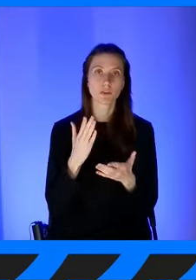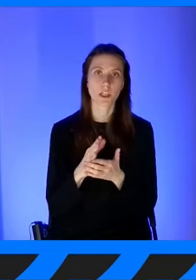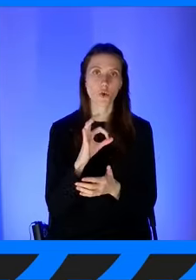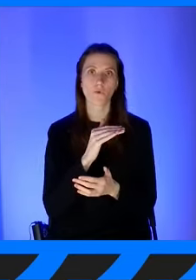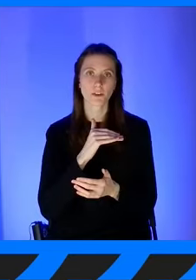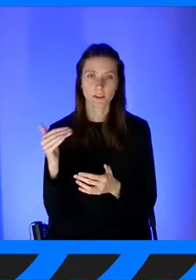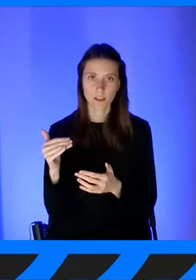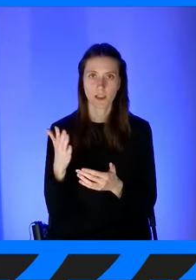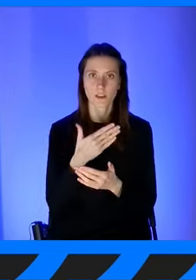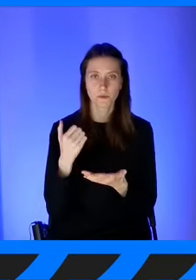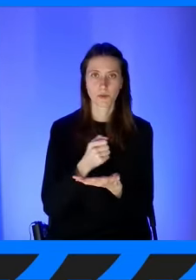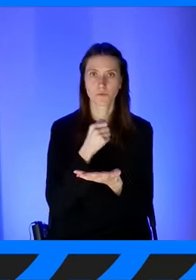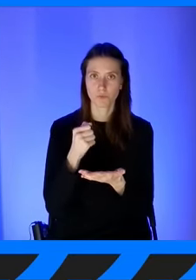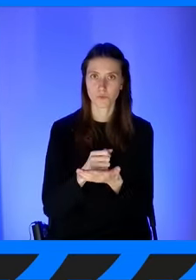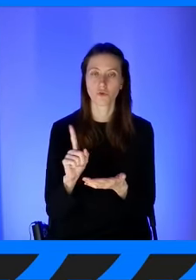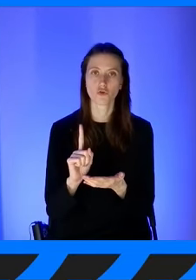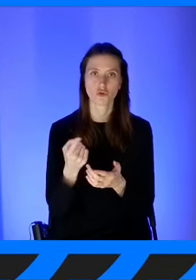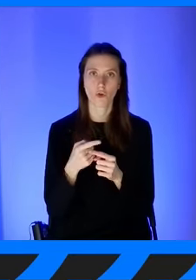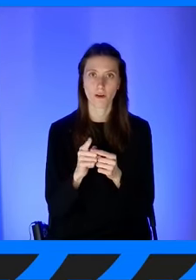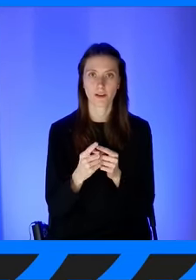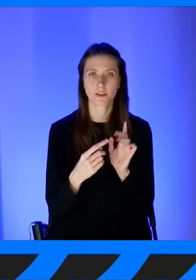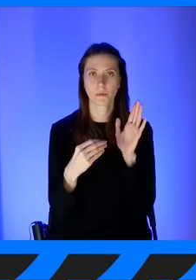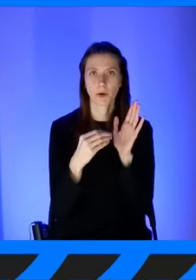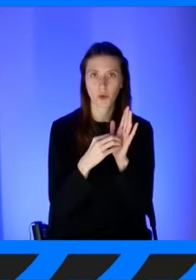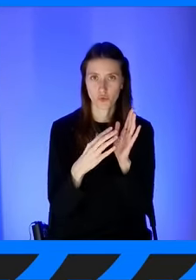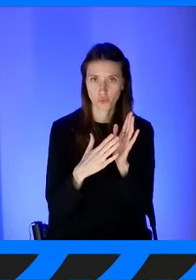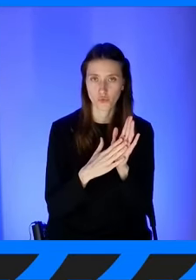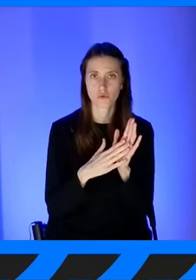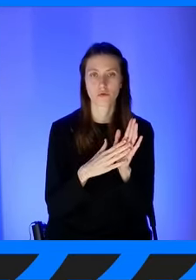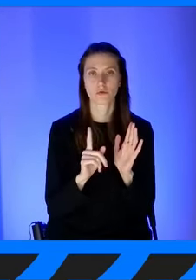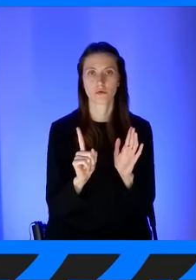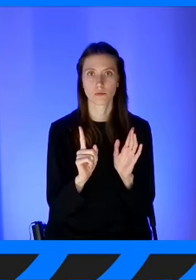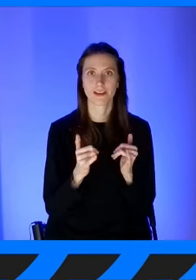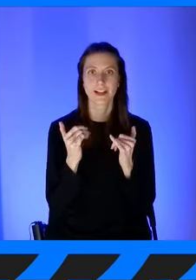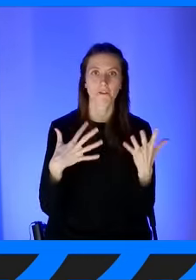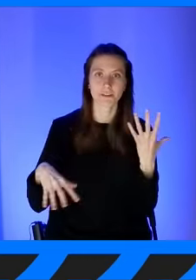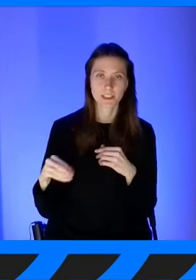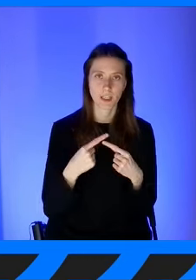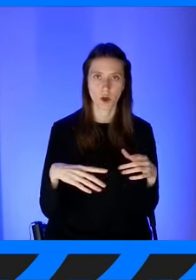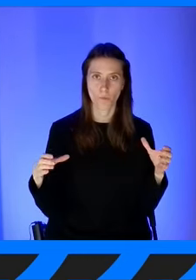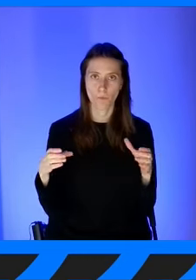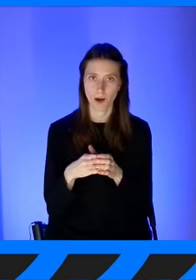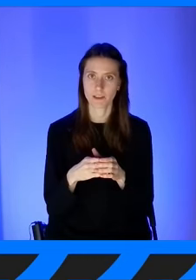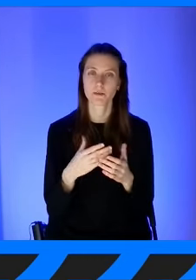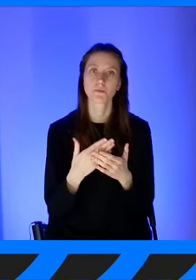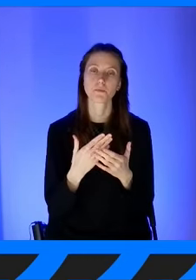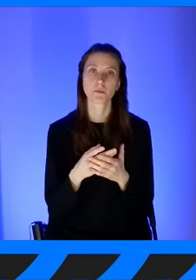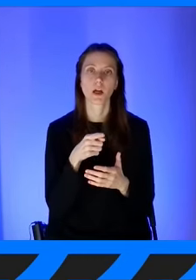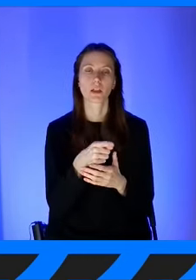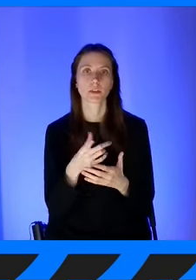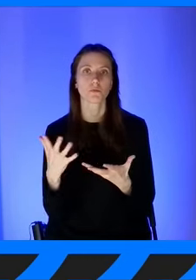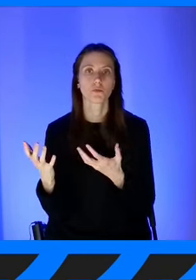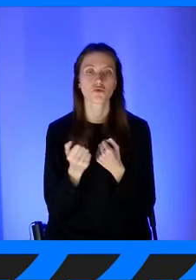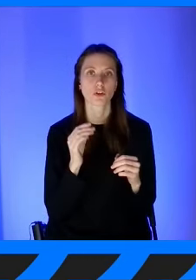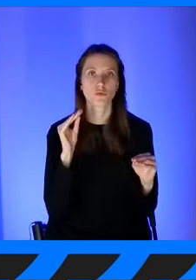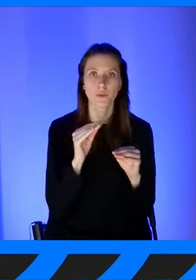что этот продукт он масштабируется на всю компанию да то есть о них появляется необходимость там и получать да то есть от